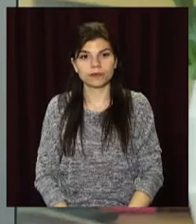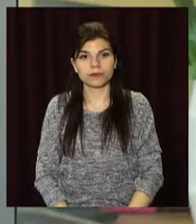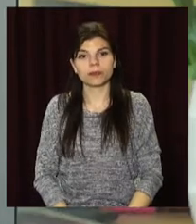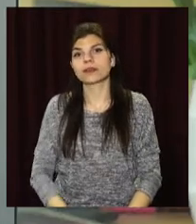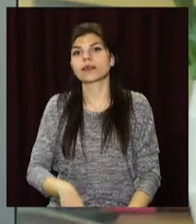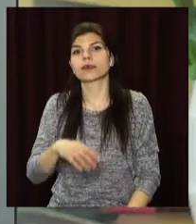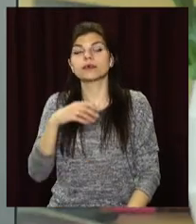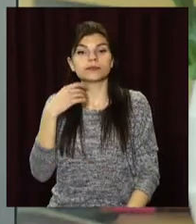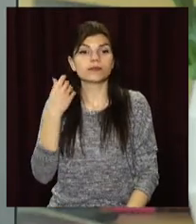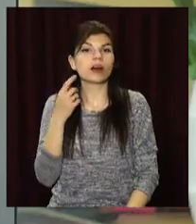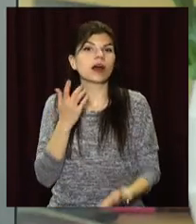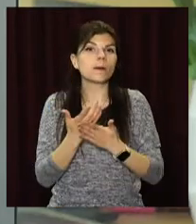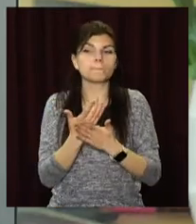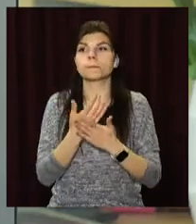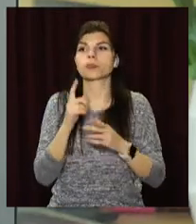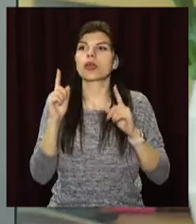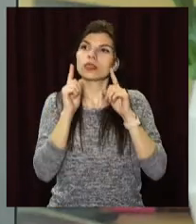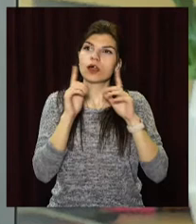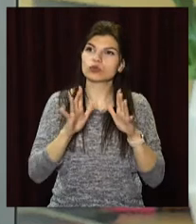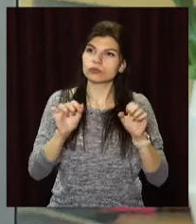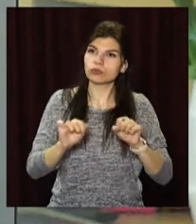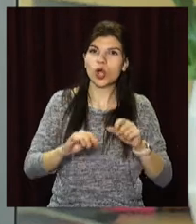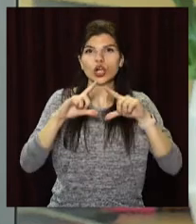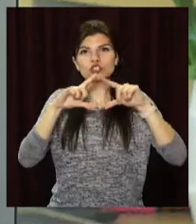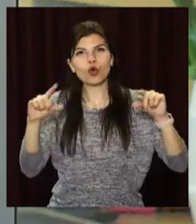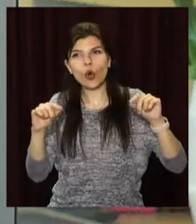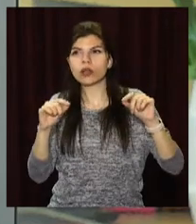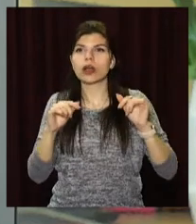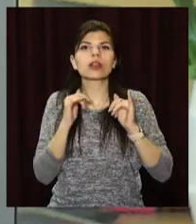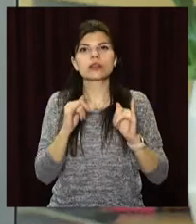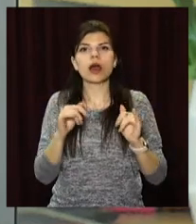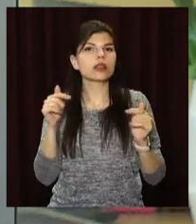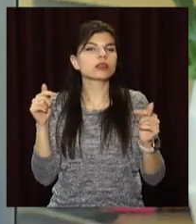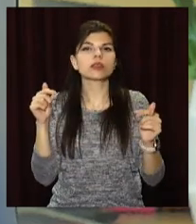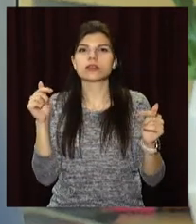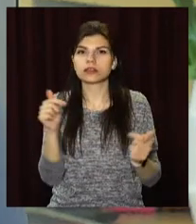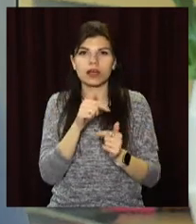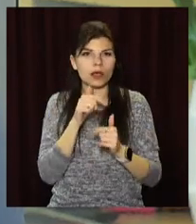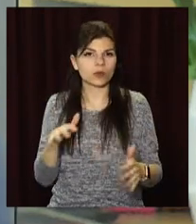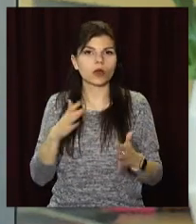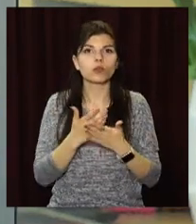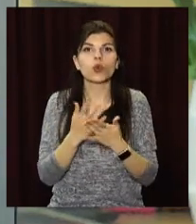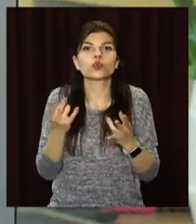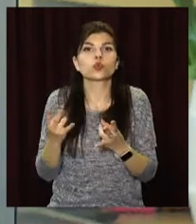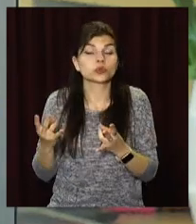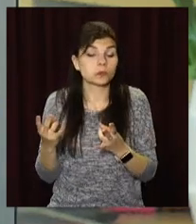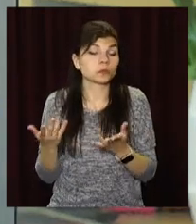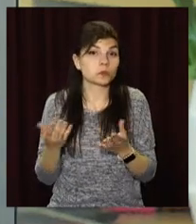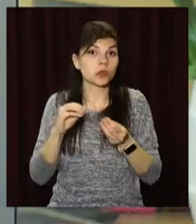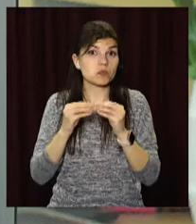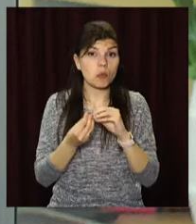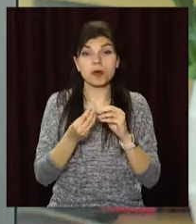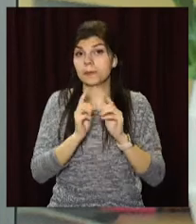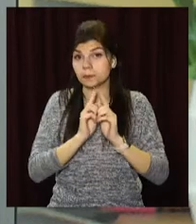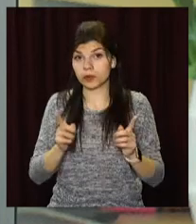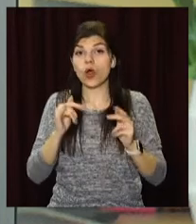Пандуси з дефектами, незручні вбиральні та школи не пристосовані для дітей з особливими освітніми потребами. З цими проблемами